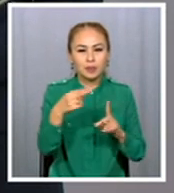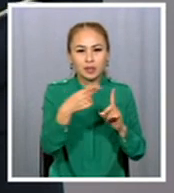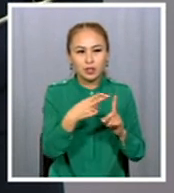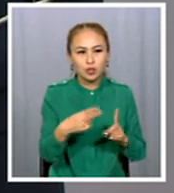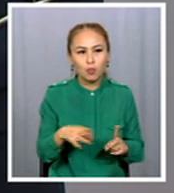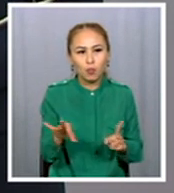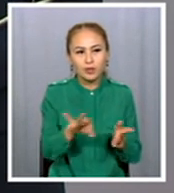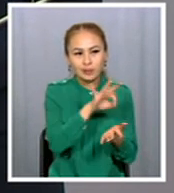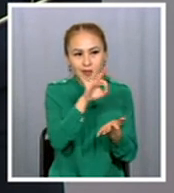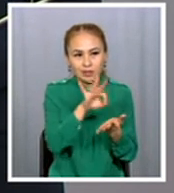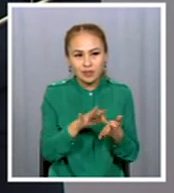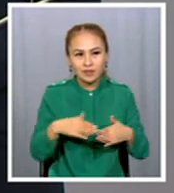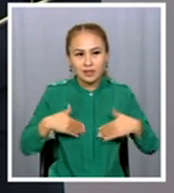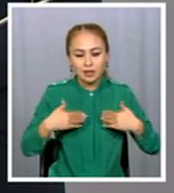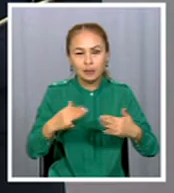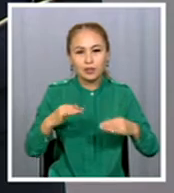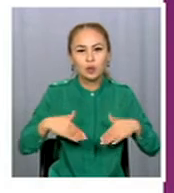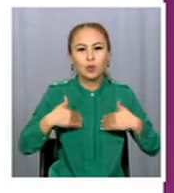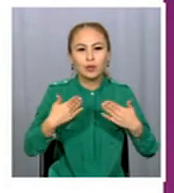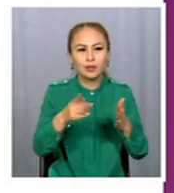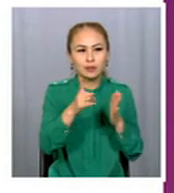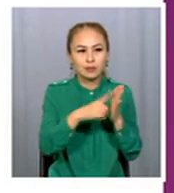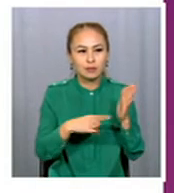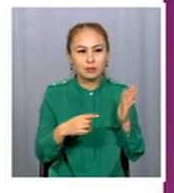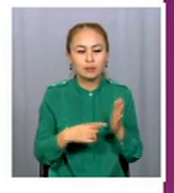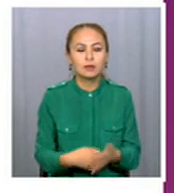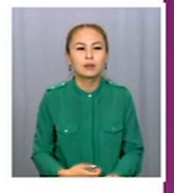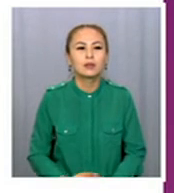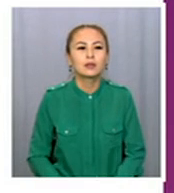цели высказывания и интонации.